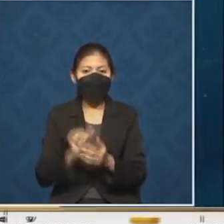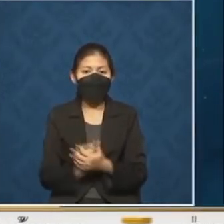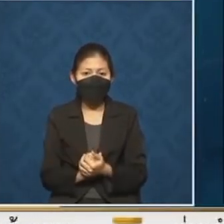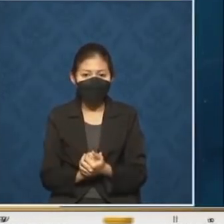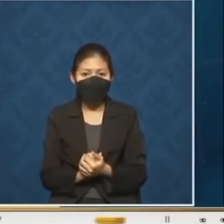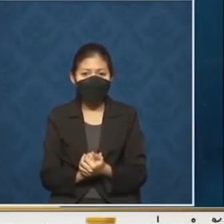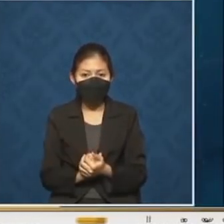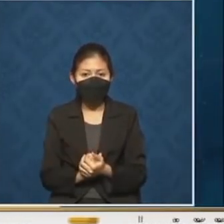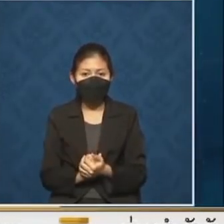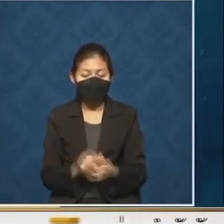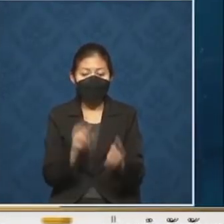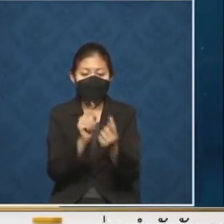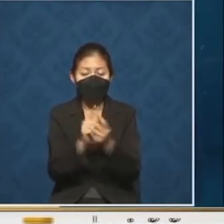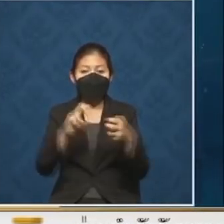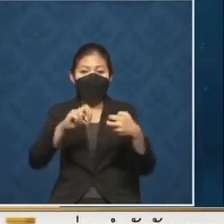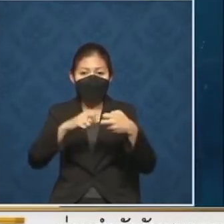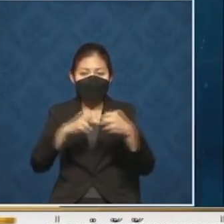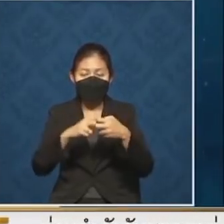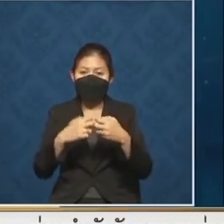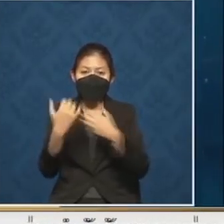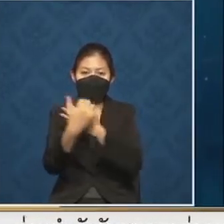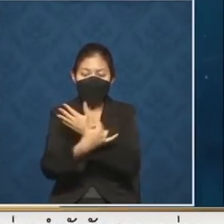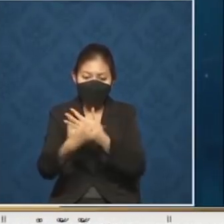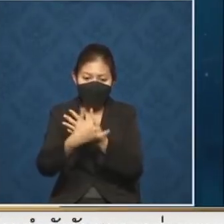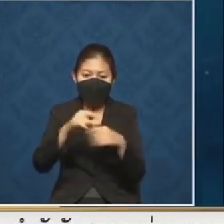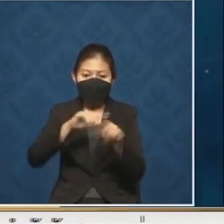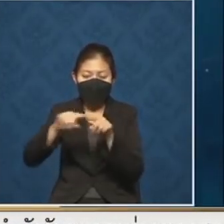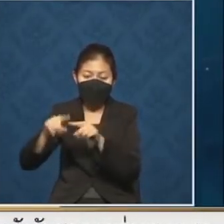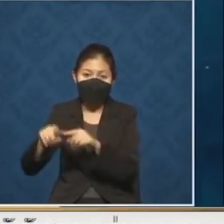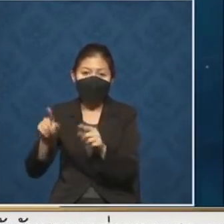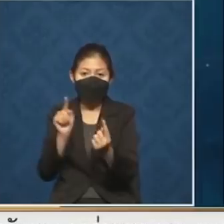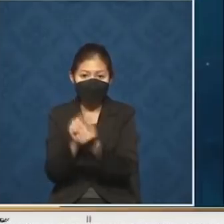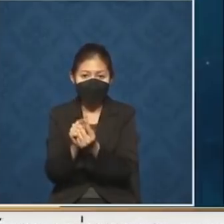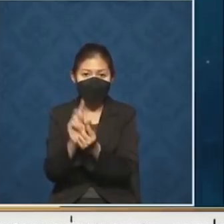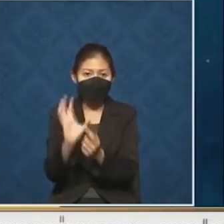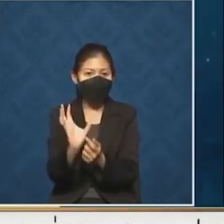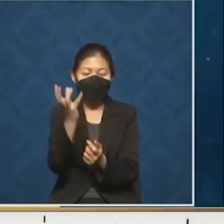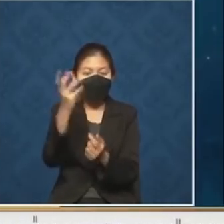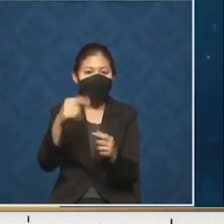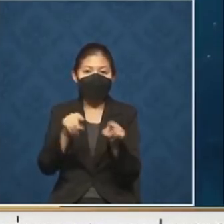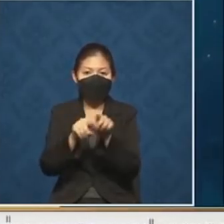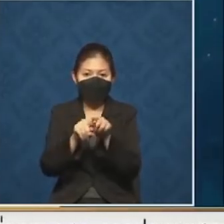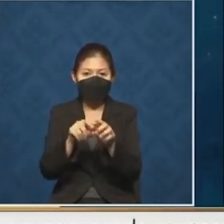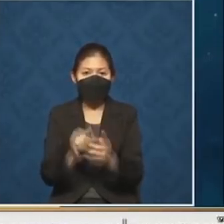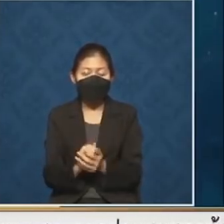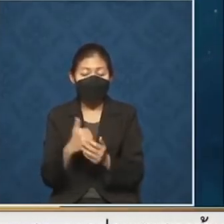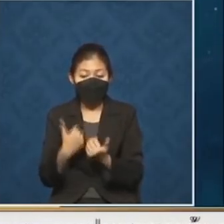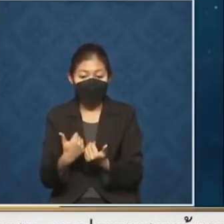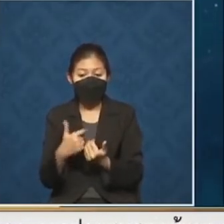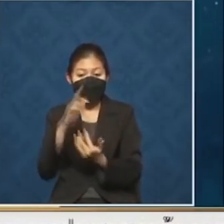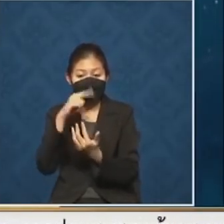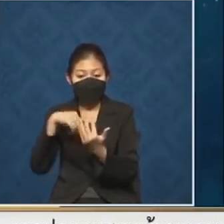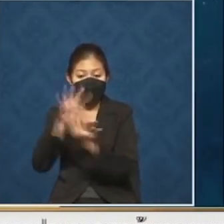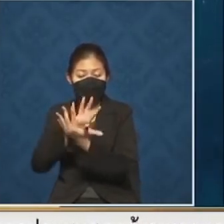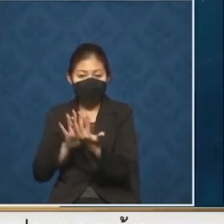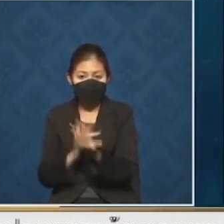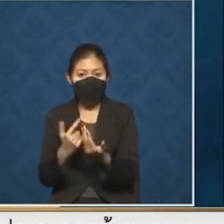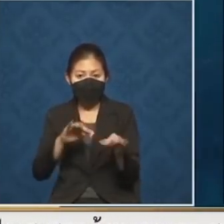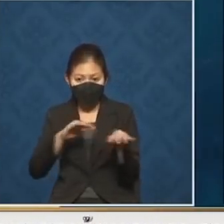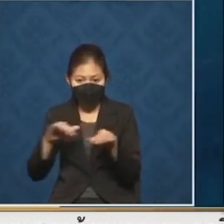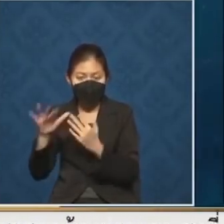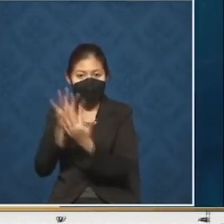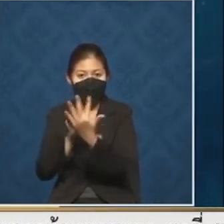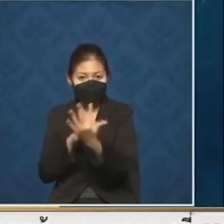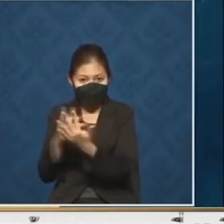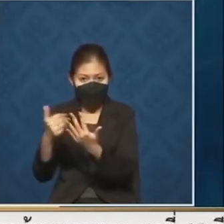การณ์ที่เกิดขึ้นทั่วโลกและเด่นชัดมากขึ้นในปี2564เราเตรียมการตรงนี้มาพอสมควรนะทำให้เราสามารถ